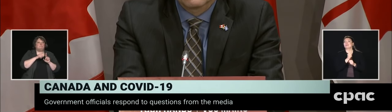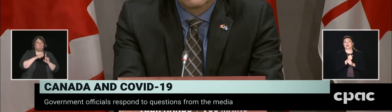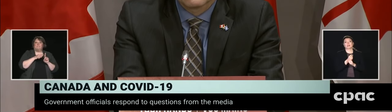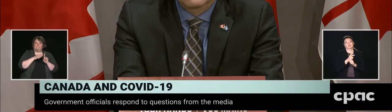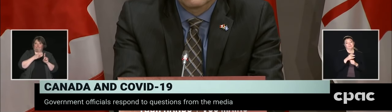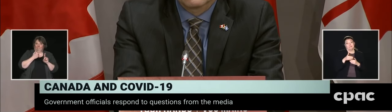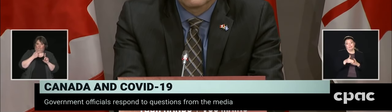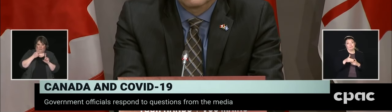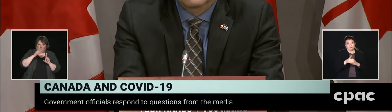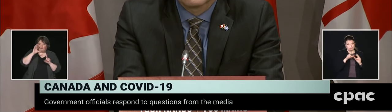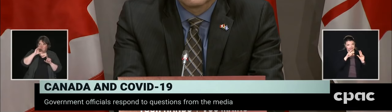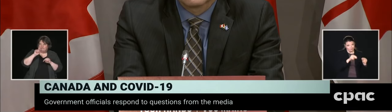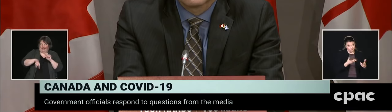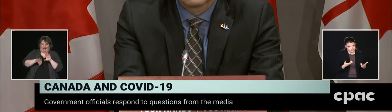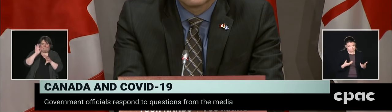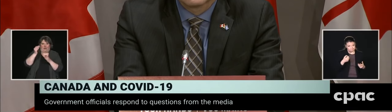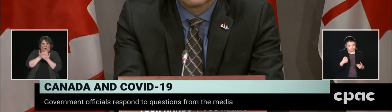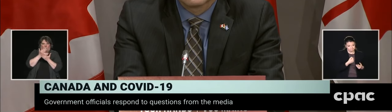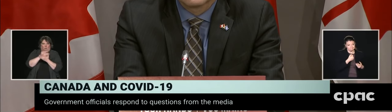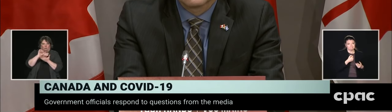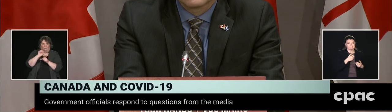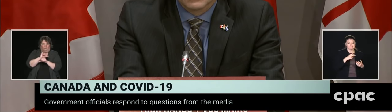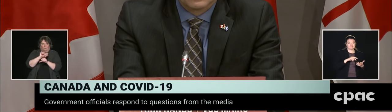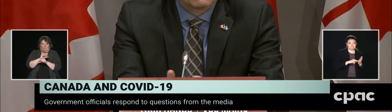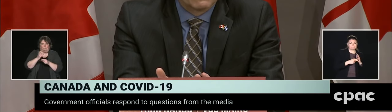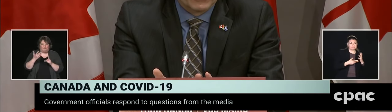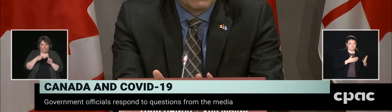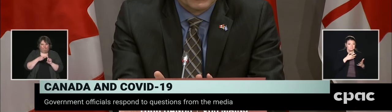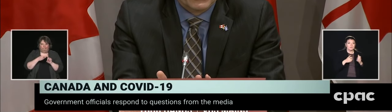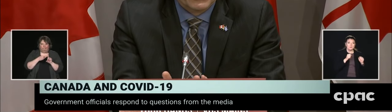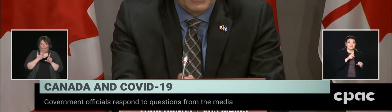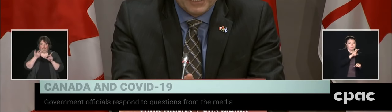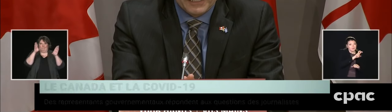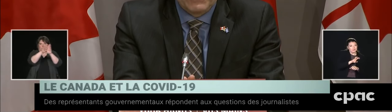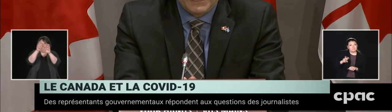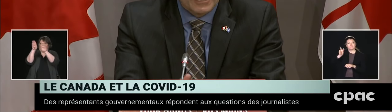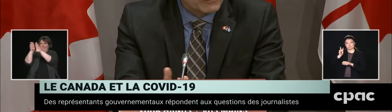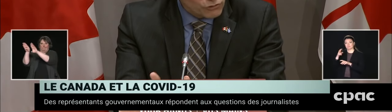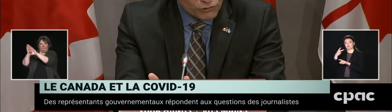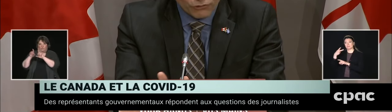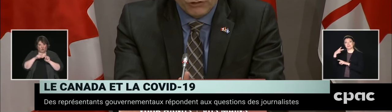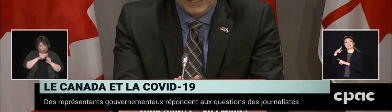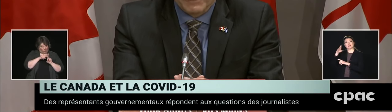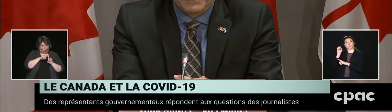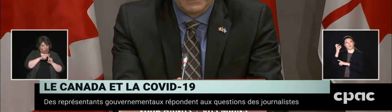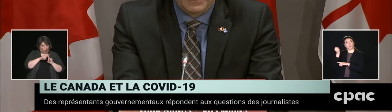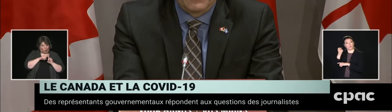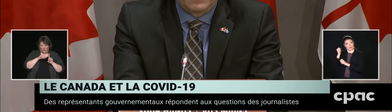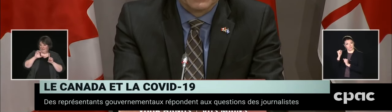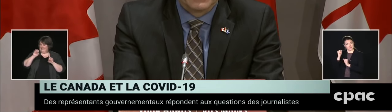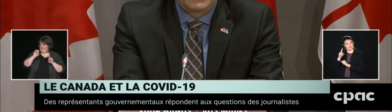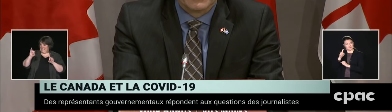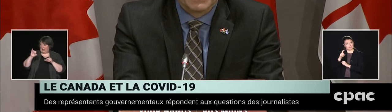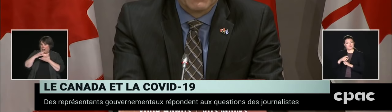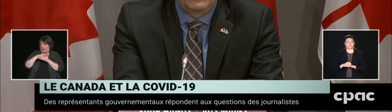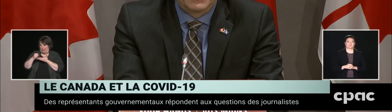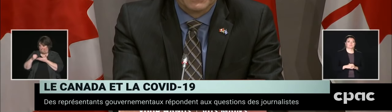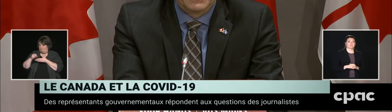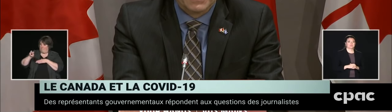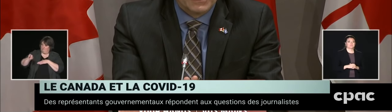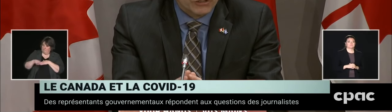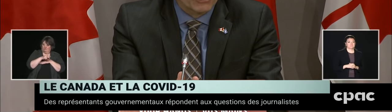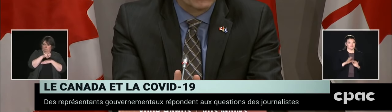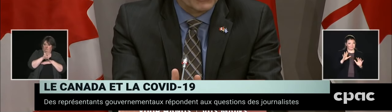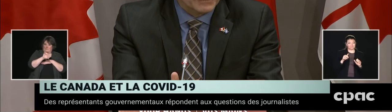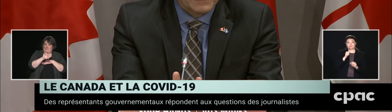Peuvent-elles, ces personnes, appliquer à la prestation d'urgence? Et comme je l'ai dit en anglais tout à l'heure, puis je suis heureux de le répéter en français, Mme